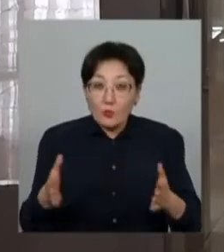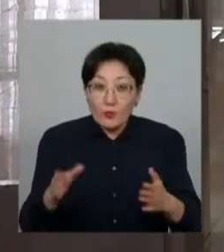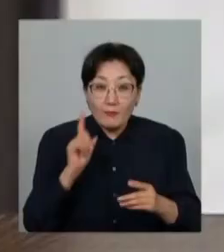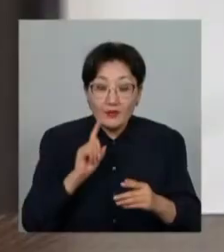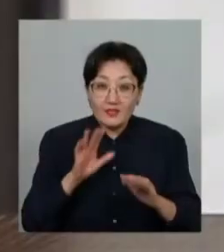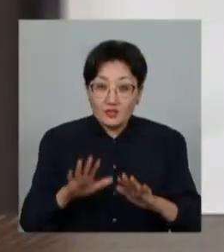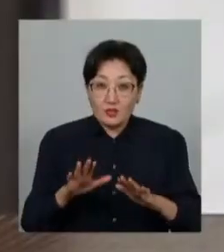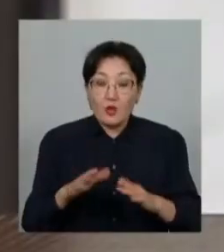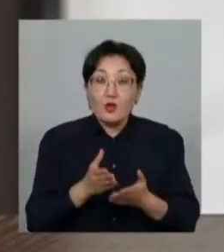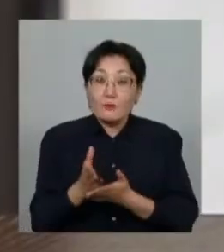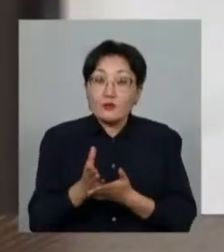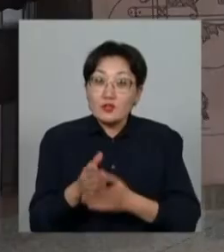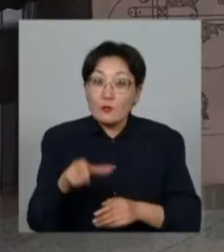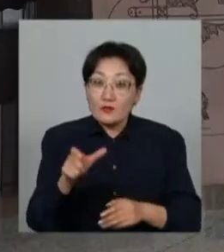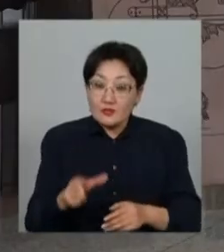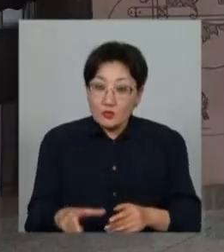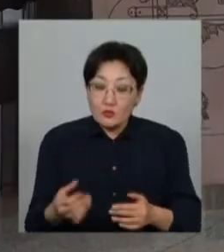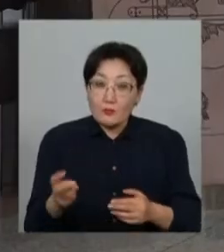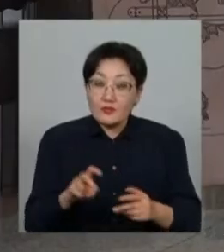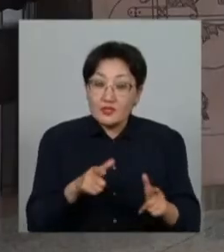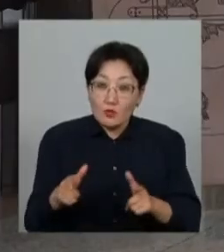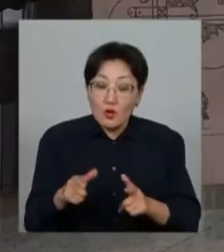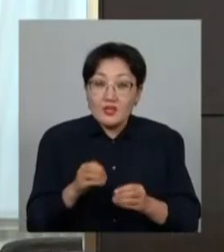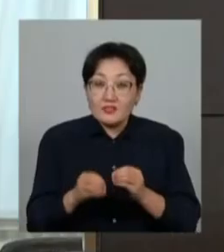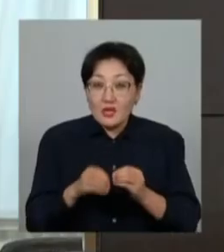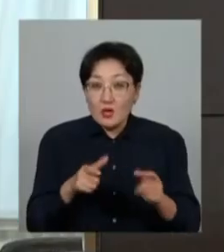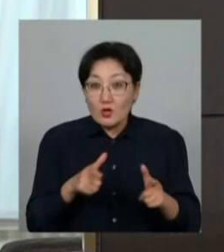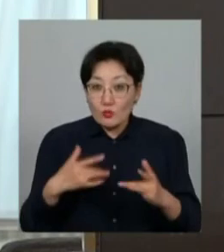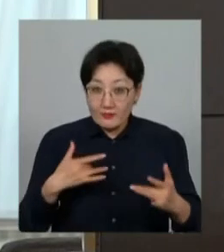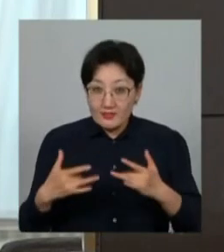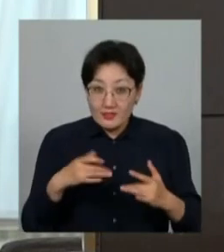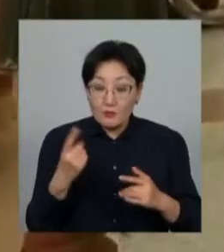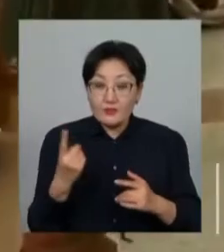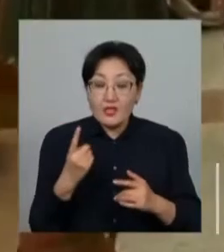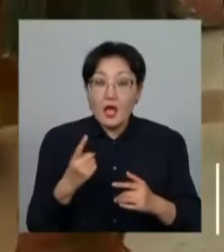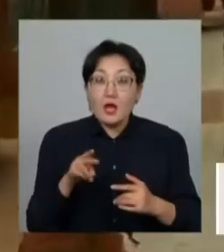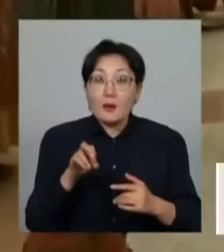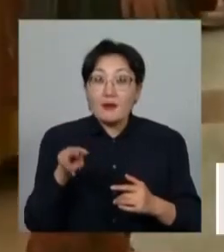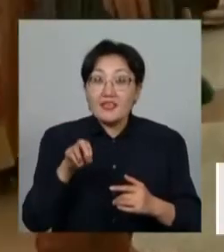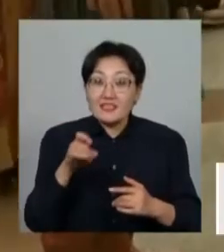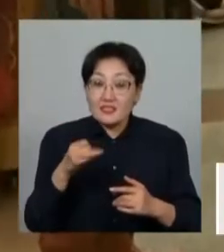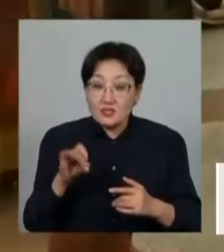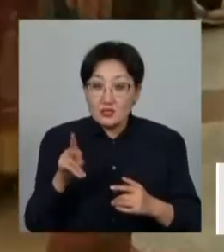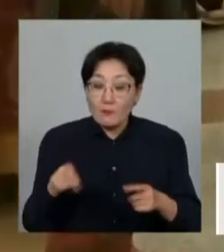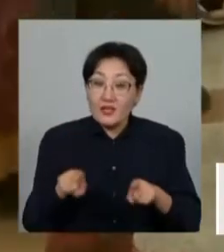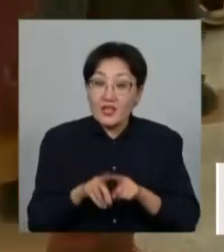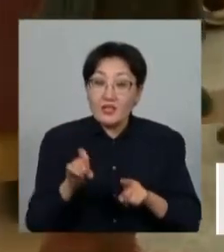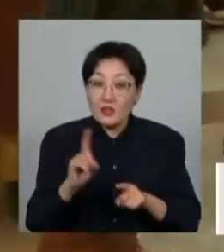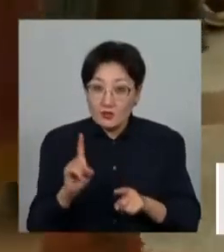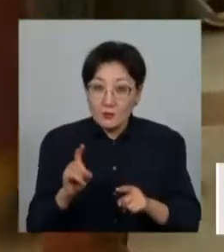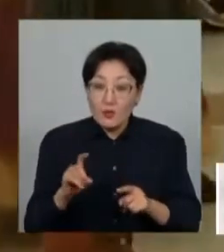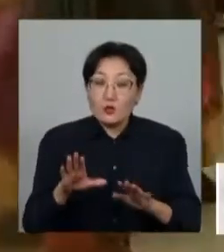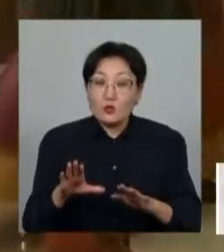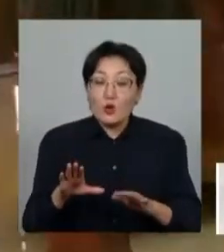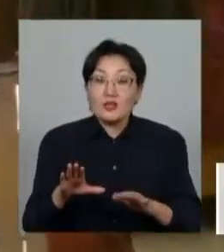пока только для служебного персонала, здесь уже приготовили десятки готовых спектаклей. Один из них – «Камоедица», почти аналог Наурыза, только